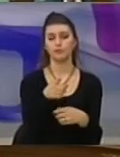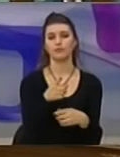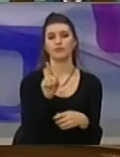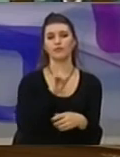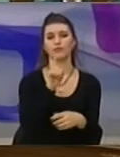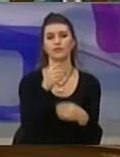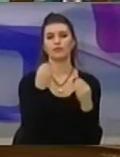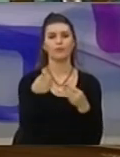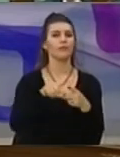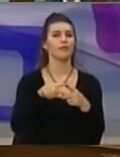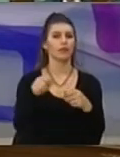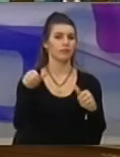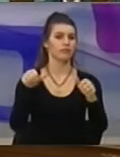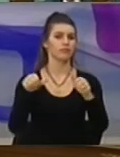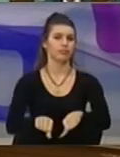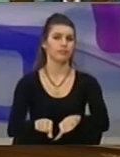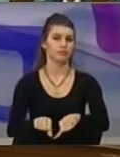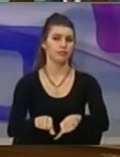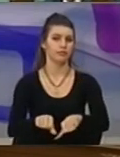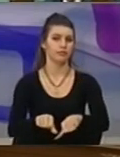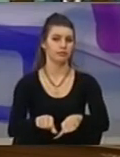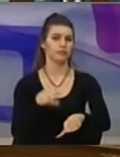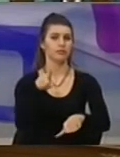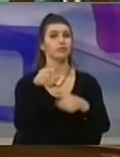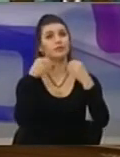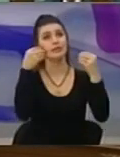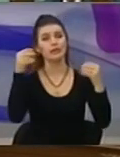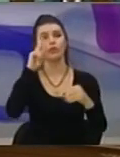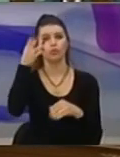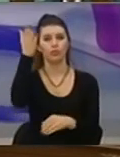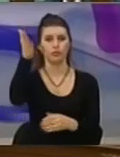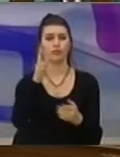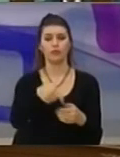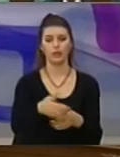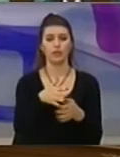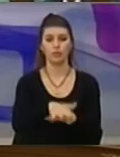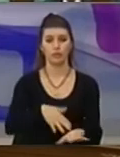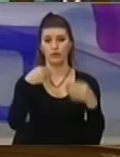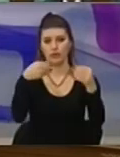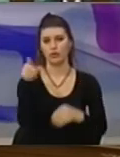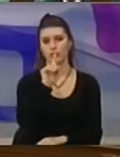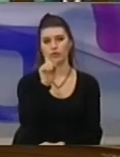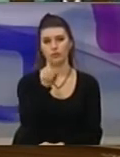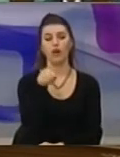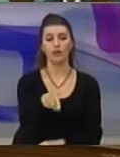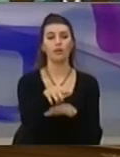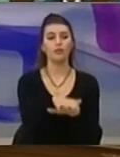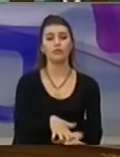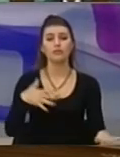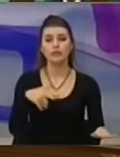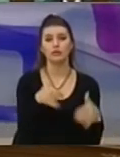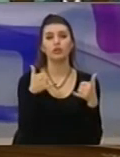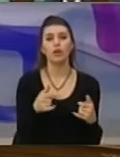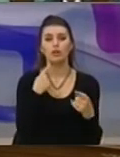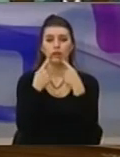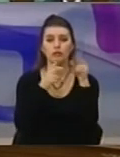e dështuame. Ai kanune mund të interpretoj diku tjetër, po janë kuvend Kosovës. Kuvendi i Kosovës sot po